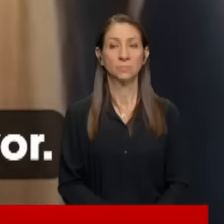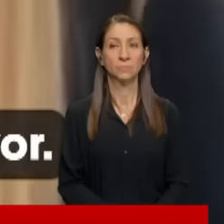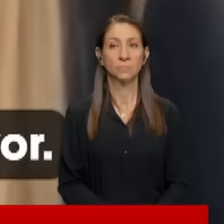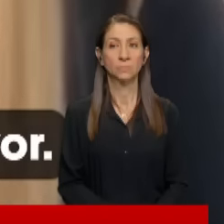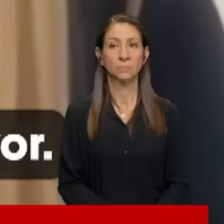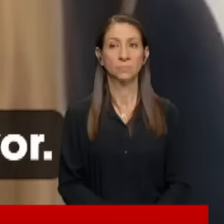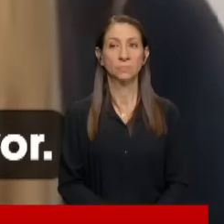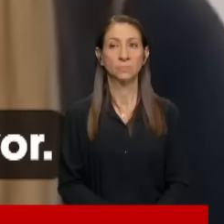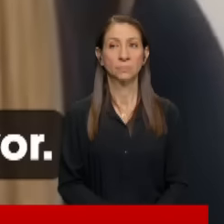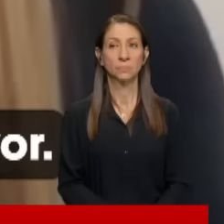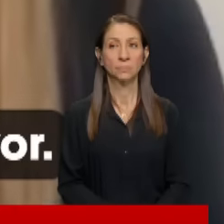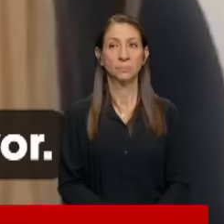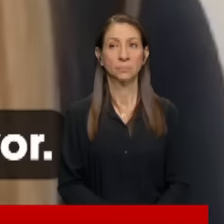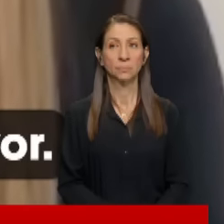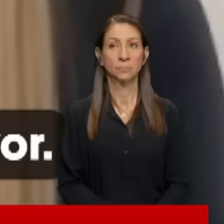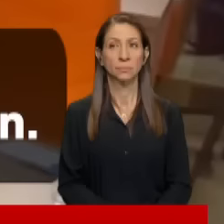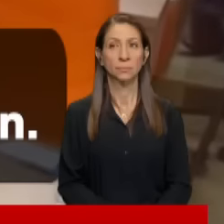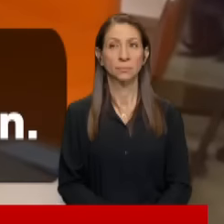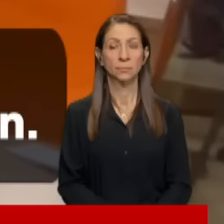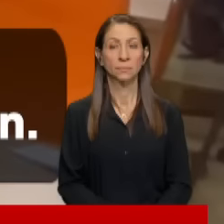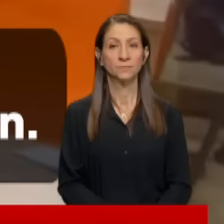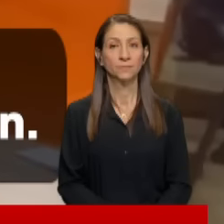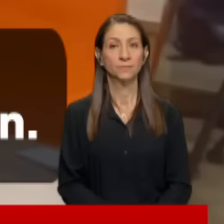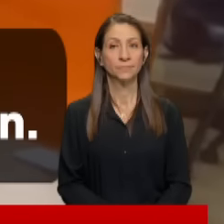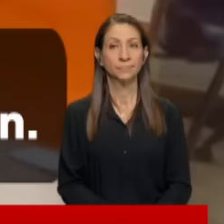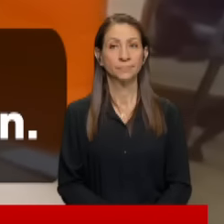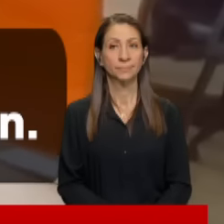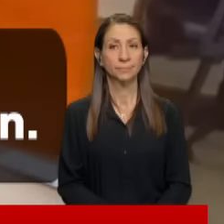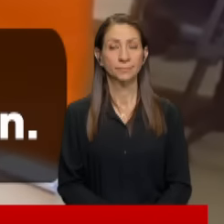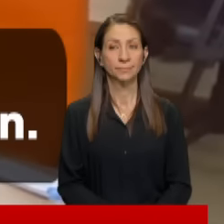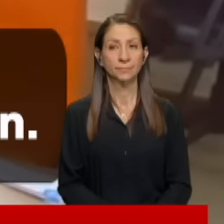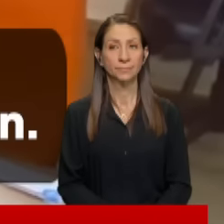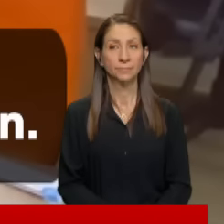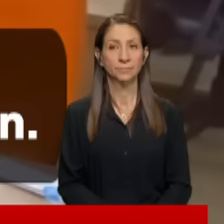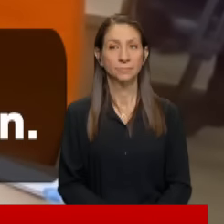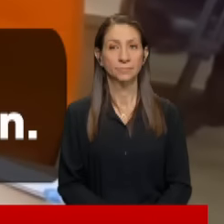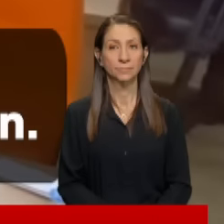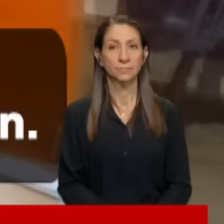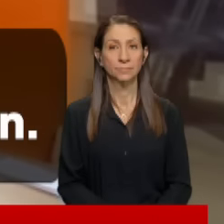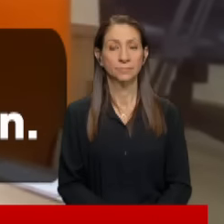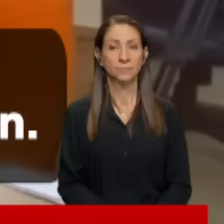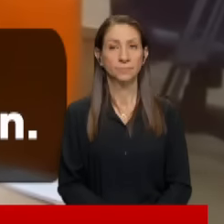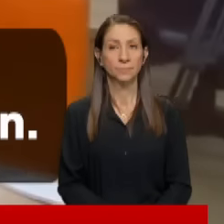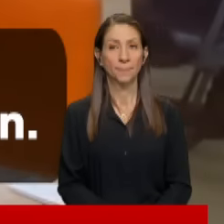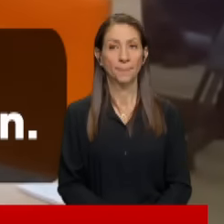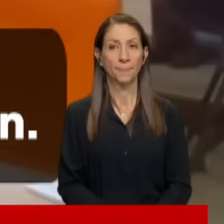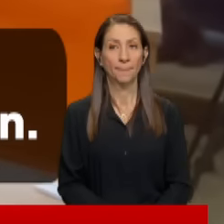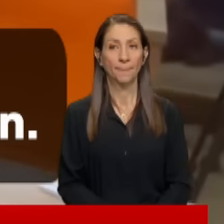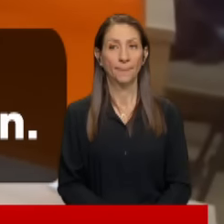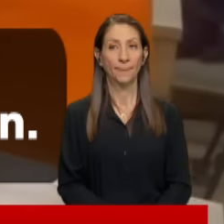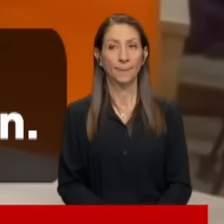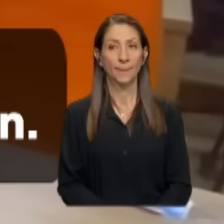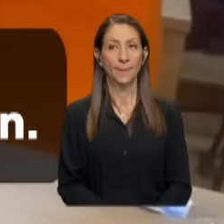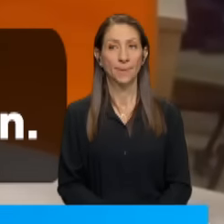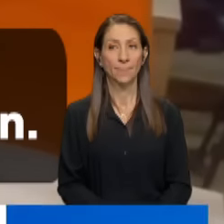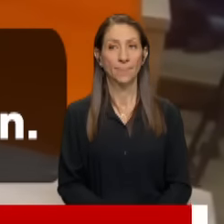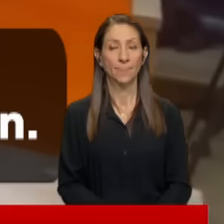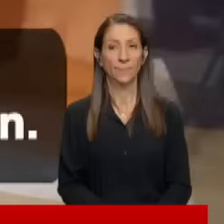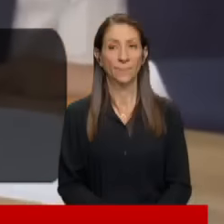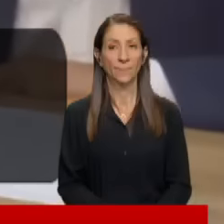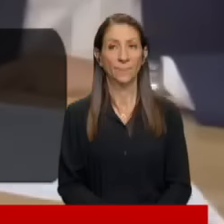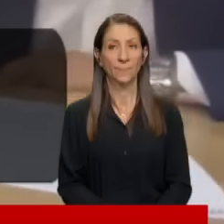hizmet gelmiyor. Buradaki vatandaşlara geliyor. Cumhuriyet Halk Partisi'nin adayı da seçilememiştir kabine. İmar komisyonu 3 kişiden oluşmuştur.